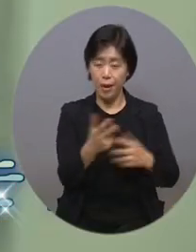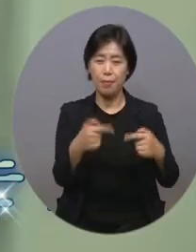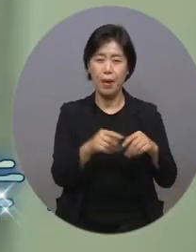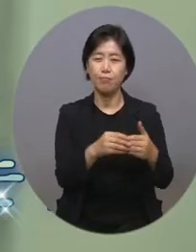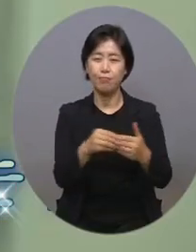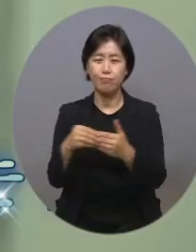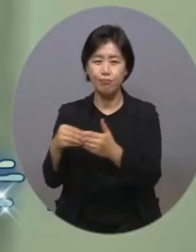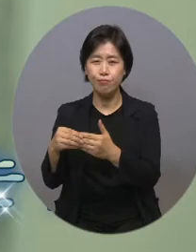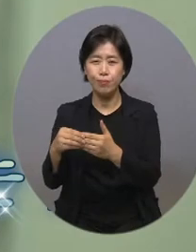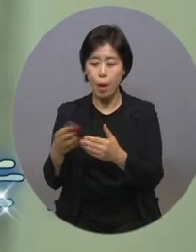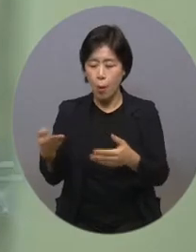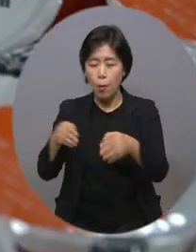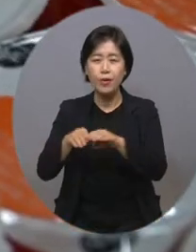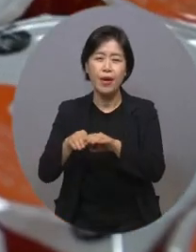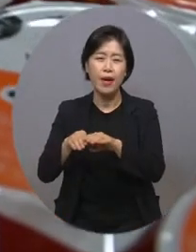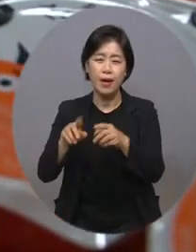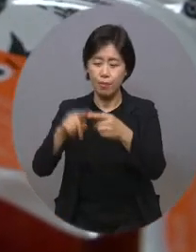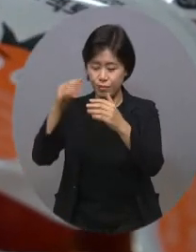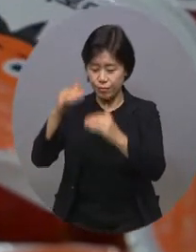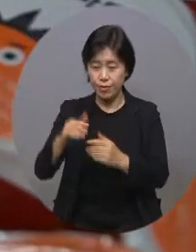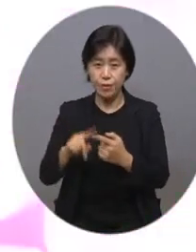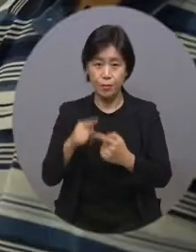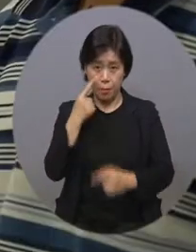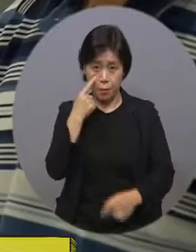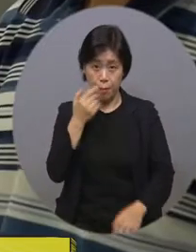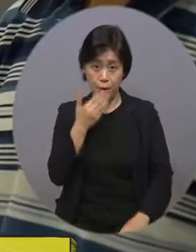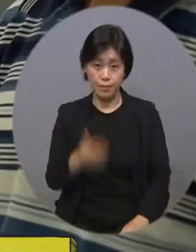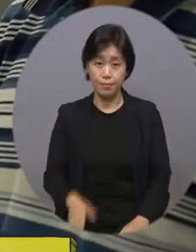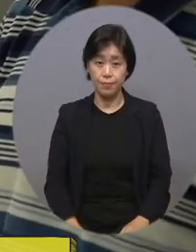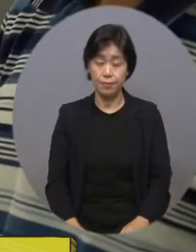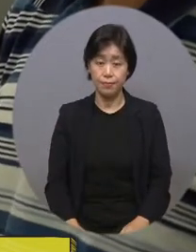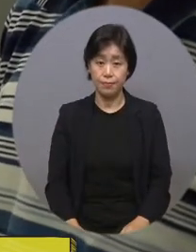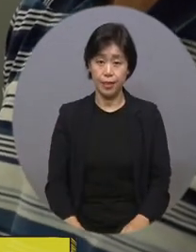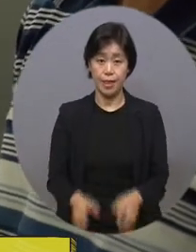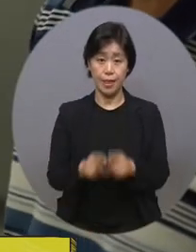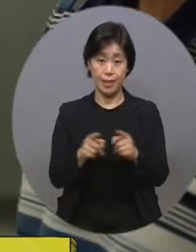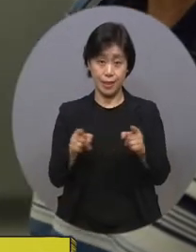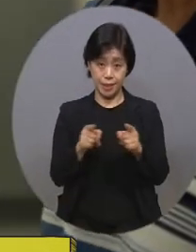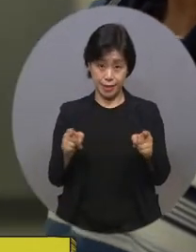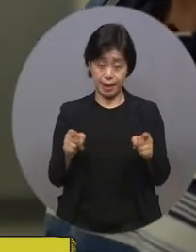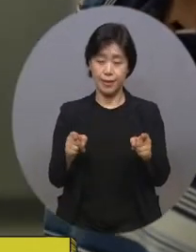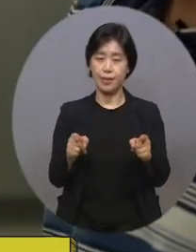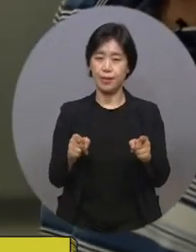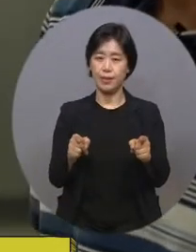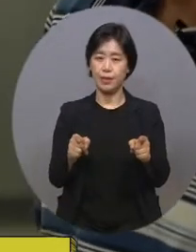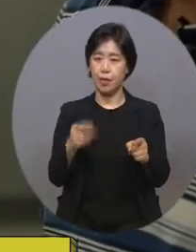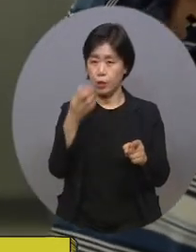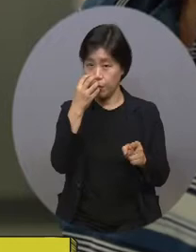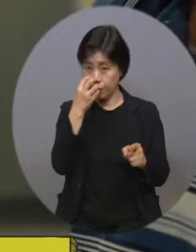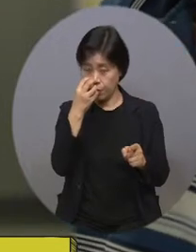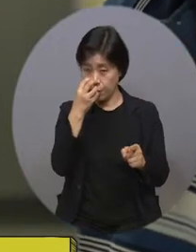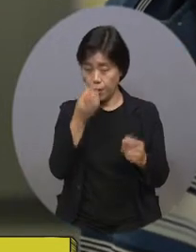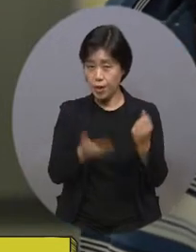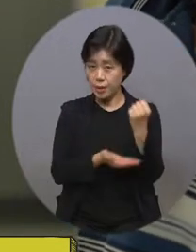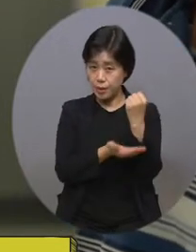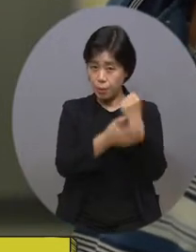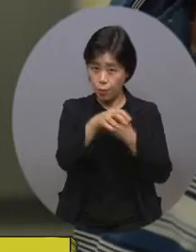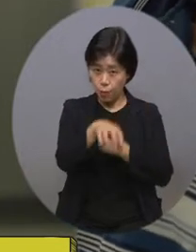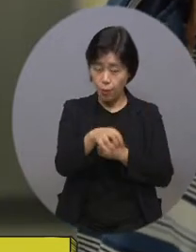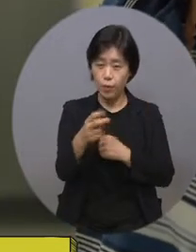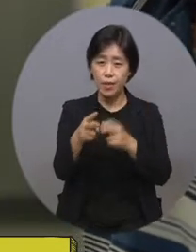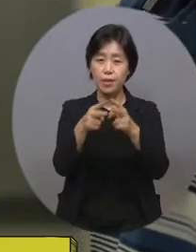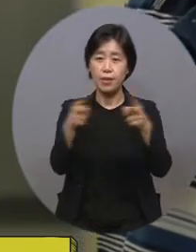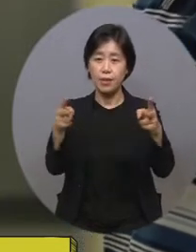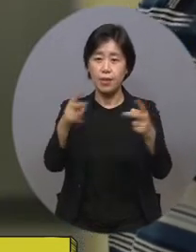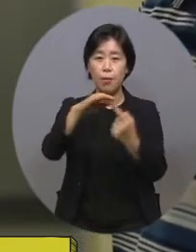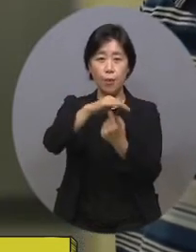공정이 어떻게 진행되는지도 볼 수 있었습니다. 네, 저희가 1층 방울토마토 재배지 그리고 2층에 있던